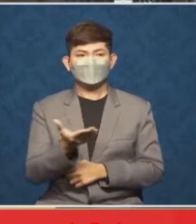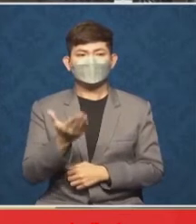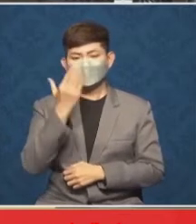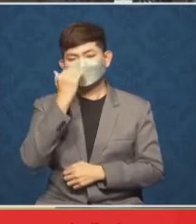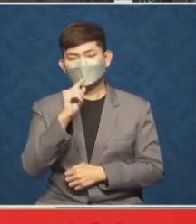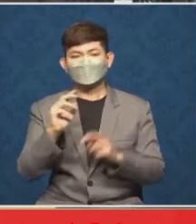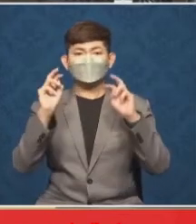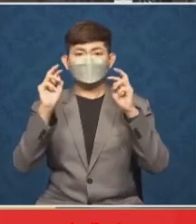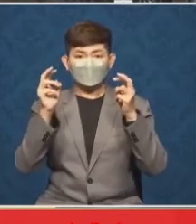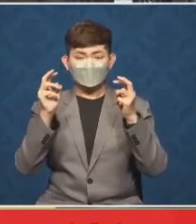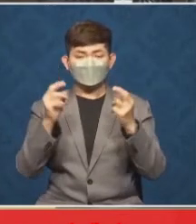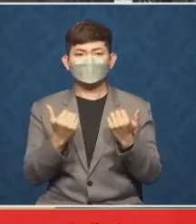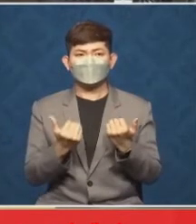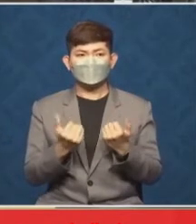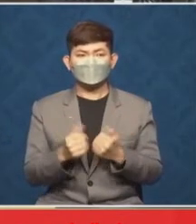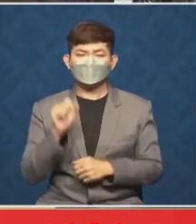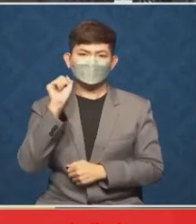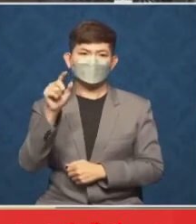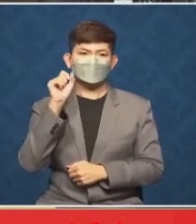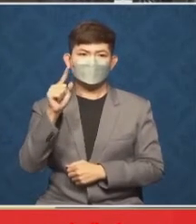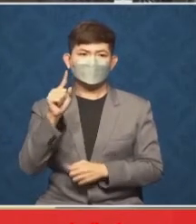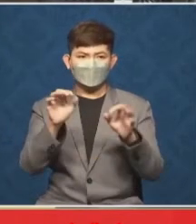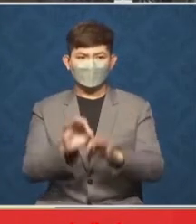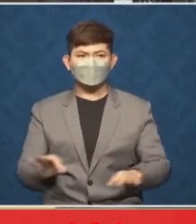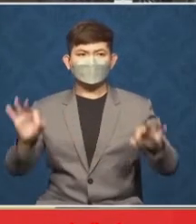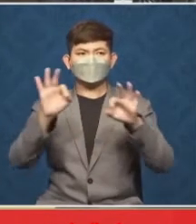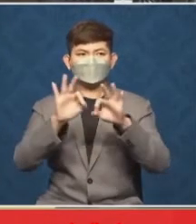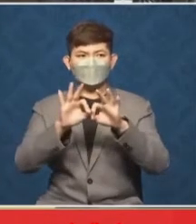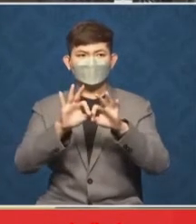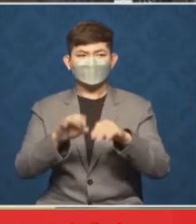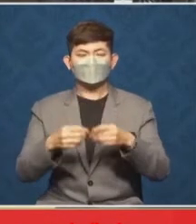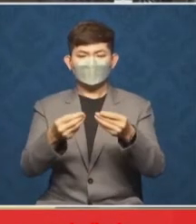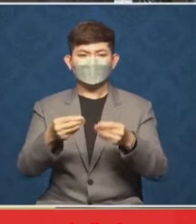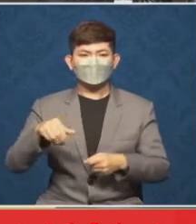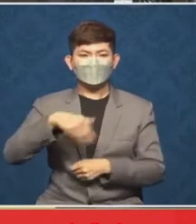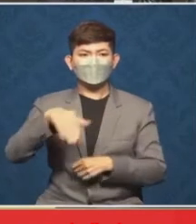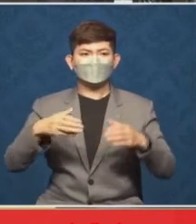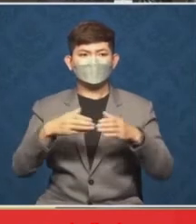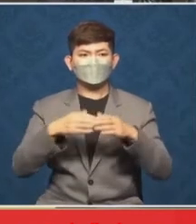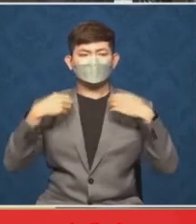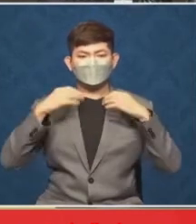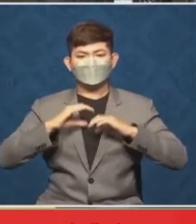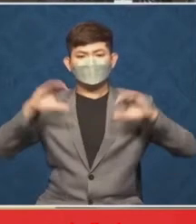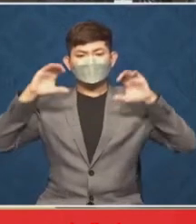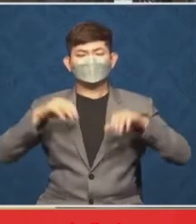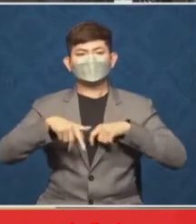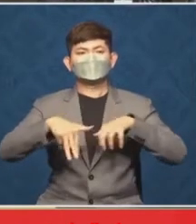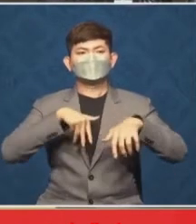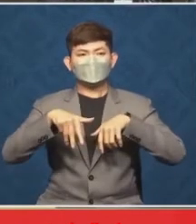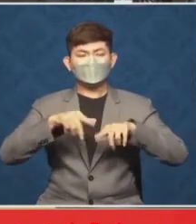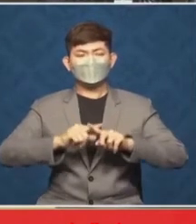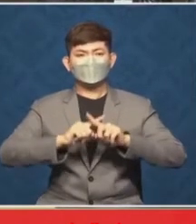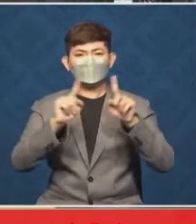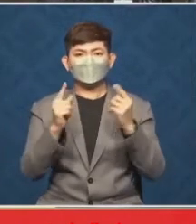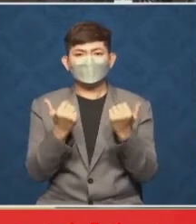เรื่องนี้เป็นเรื่องเร่งด่วนนะครับเป็นเรื่องสำคัญกับพี่น้องข้าราชการท้องถิ่นแต่วันนี้นะ